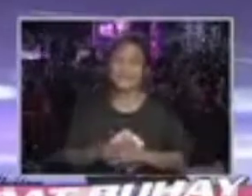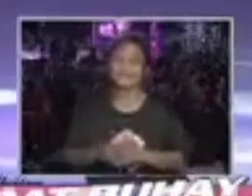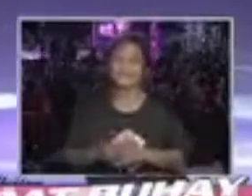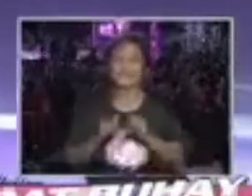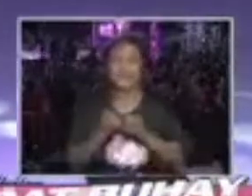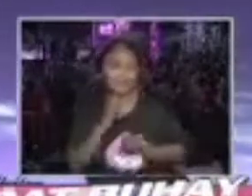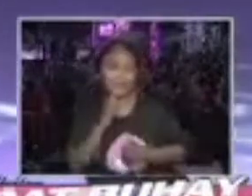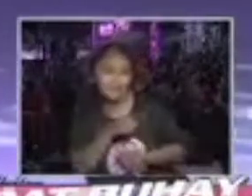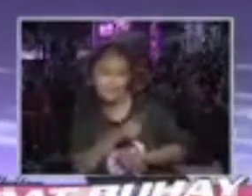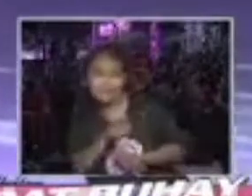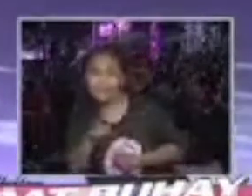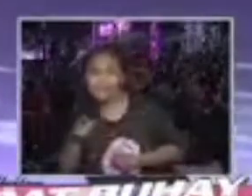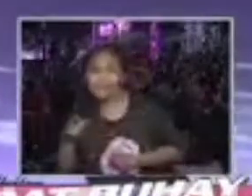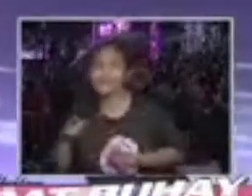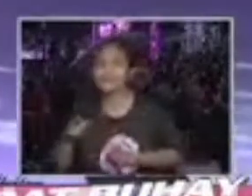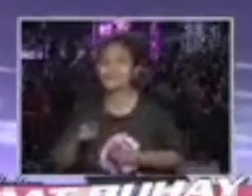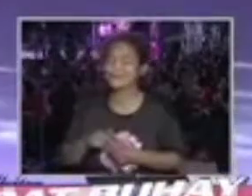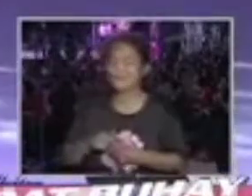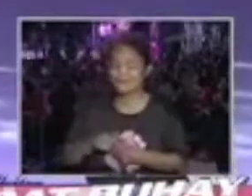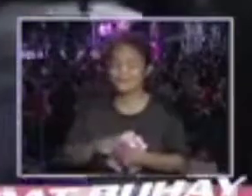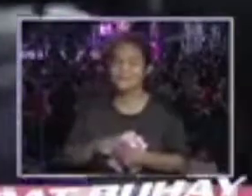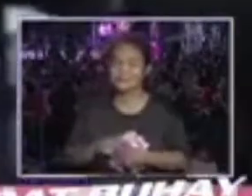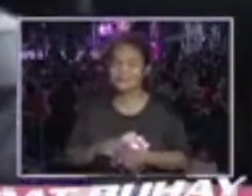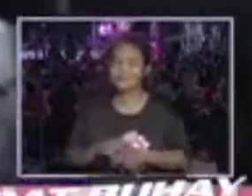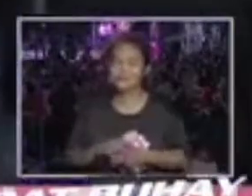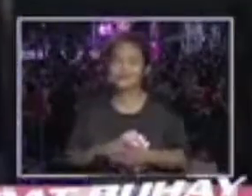Kumusta po kayo?